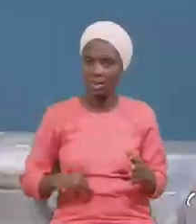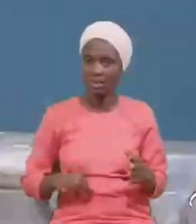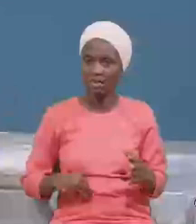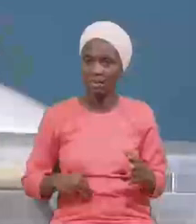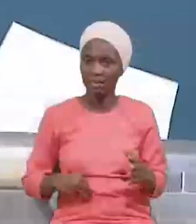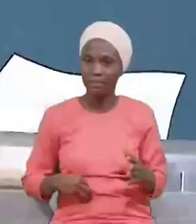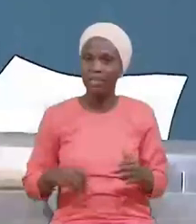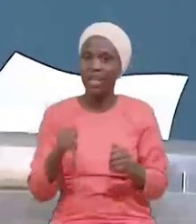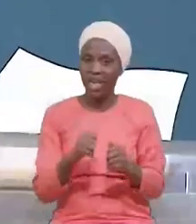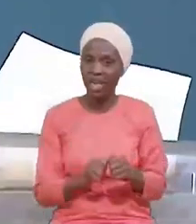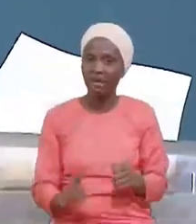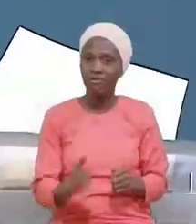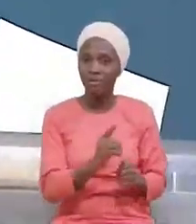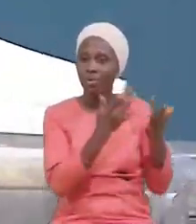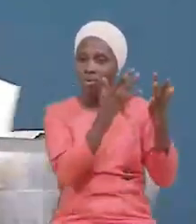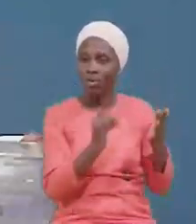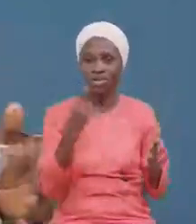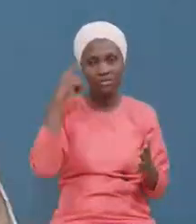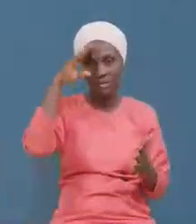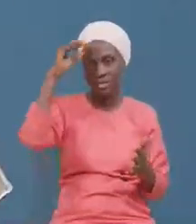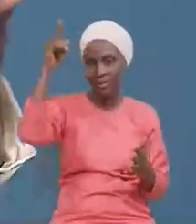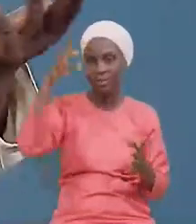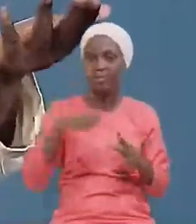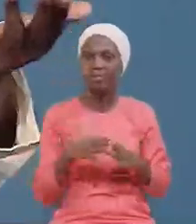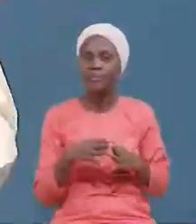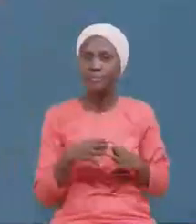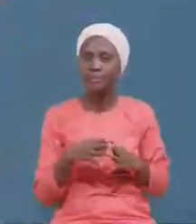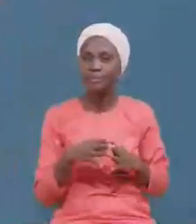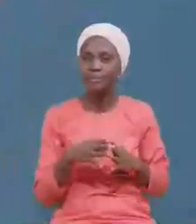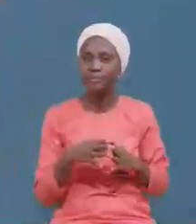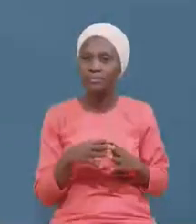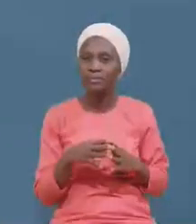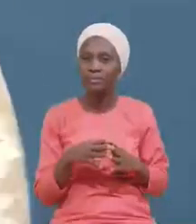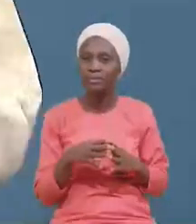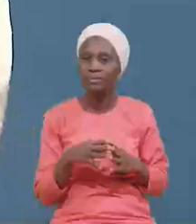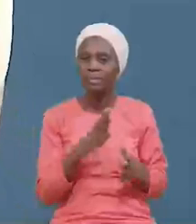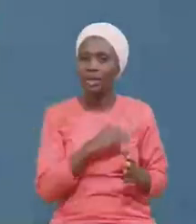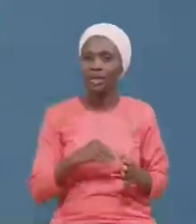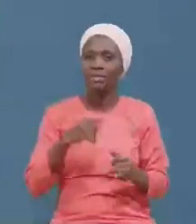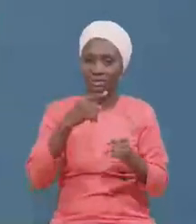Tout le monde l'attendait et finalement il était arrivé.